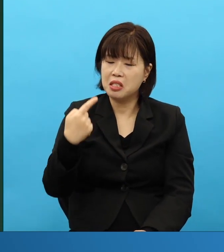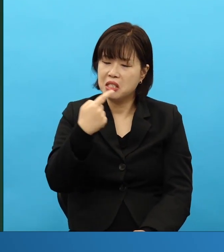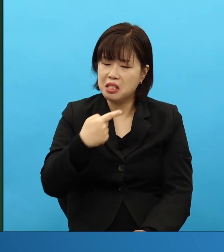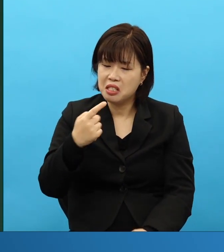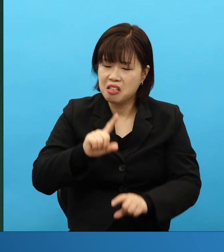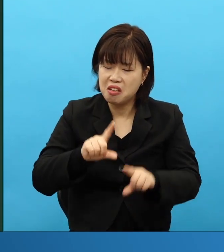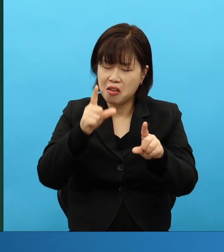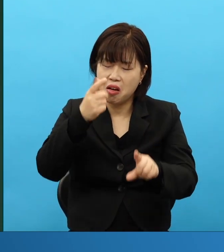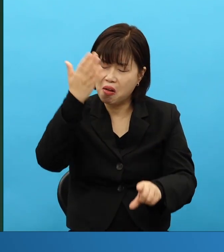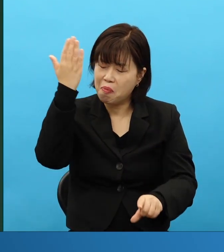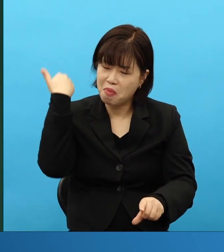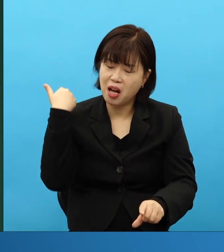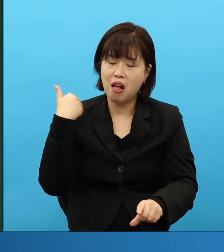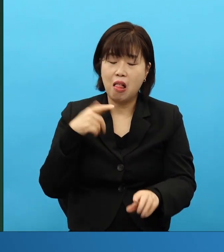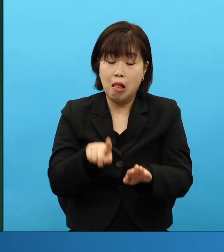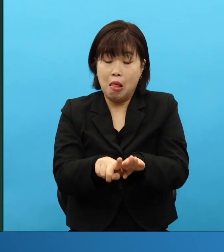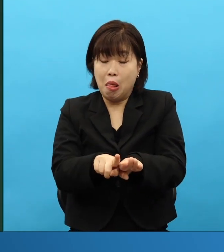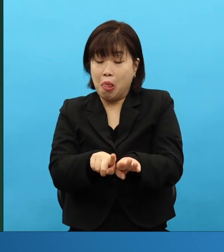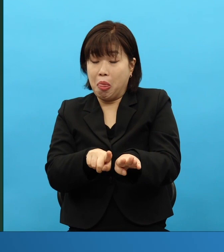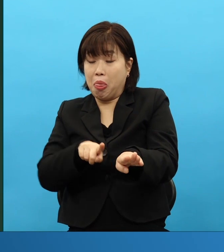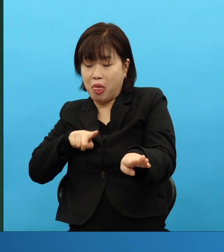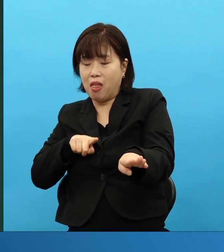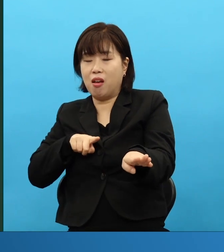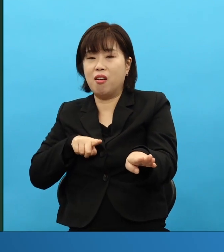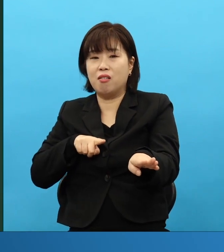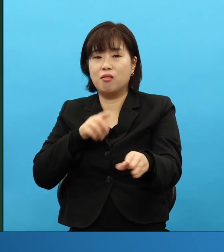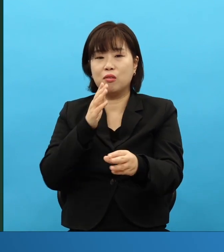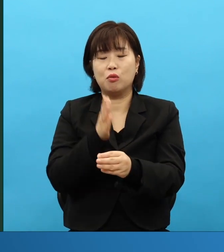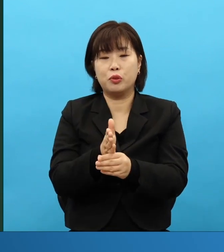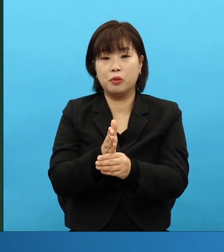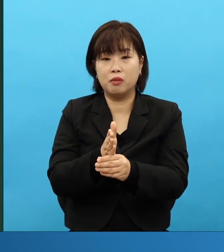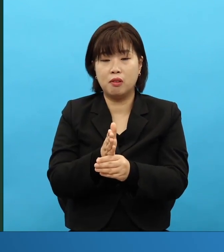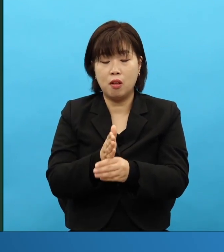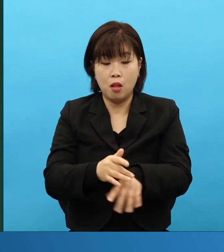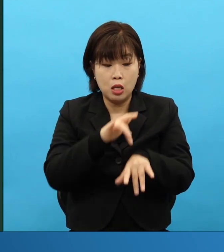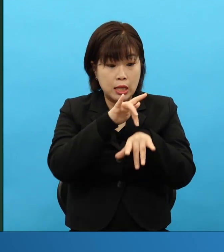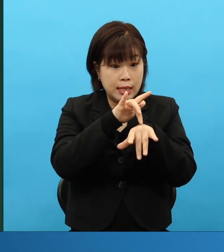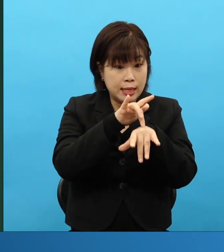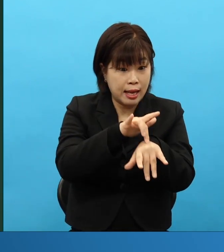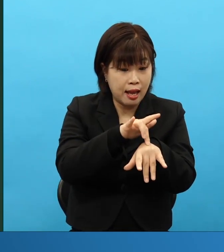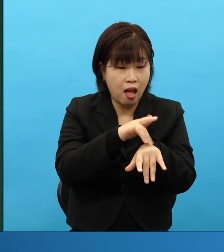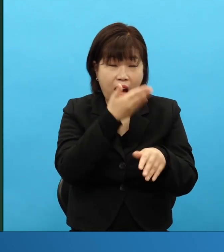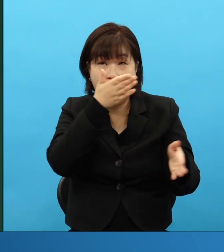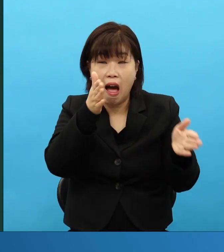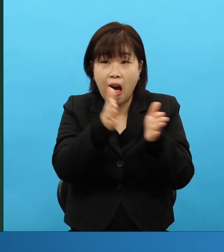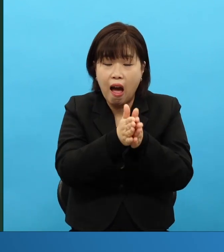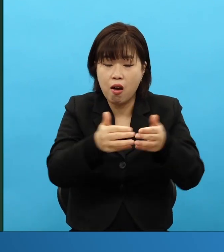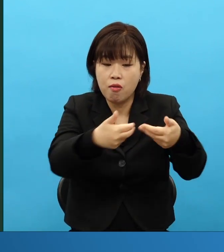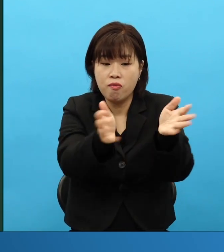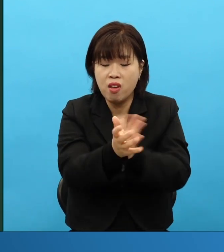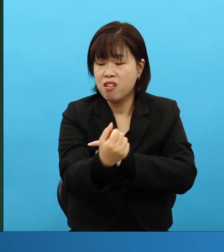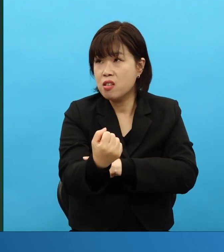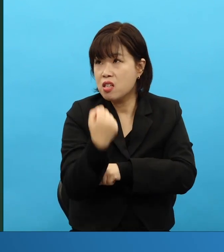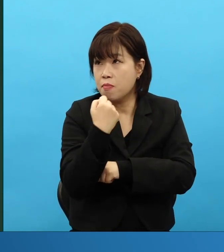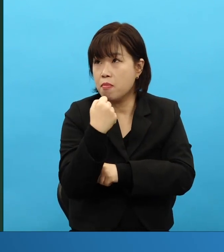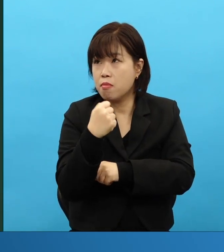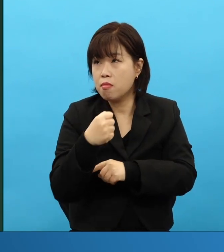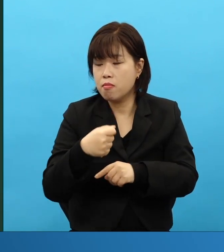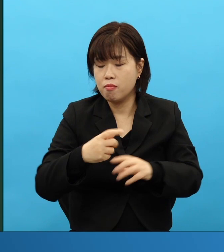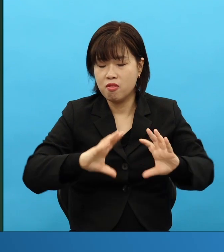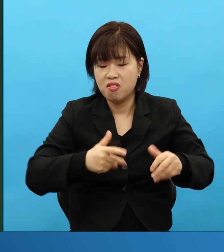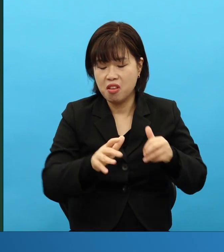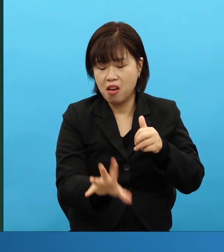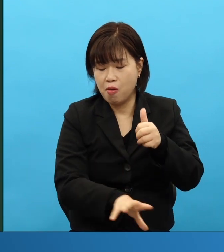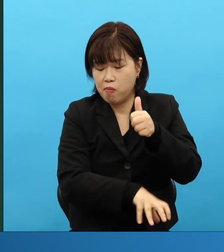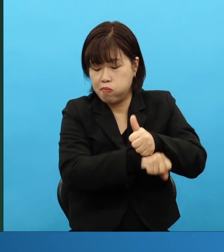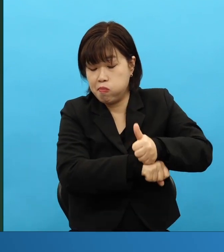들린 것들은요, 네피림들은 세기를 따라잡고 가고 있는 거예요. Rather than Nephilim and those who are demon possessed, they are holding on to the world and leading the world. 그래서